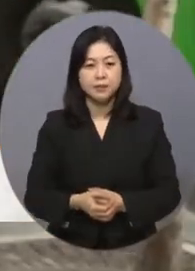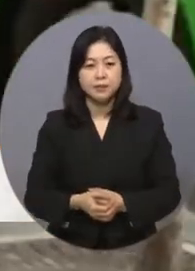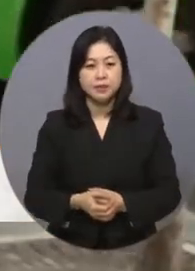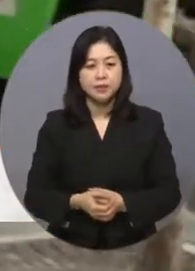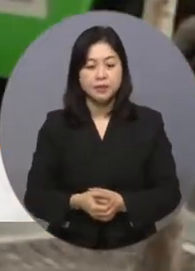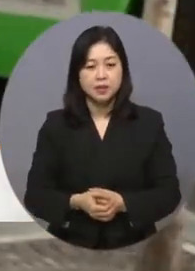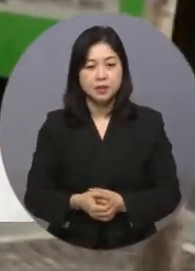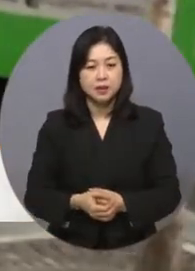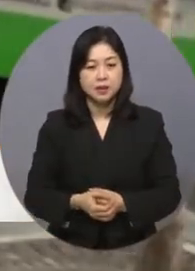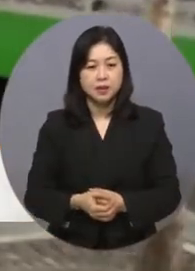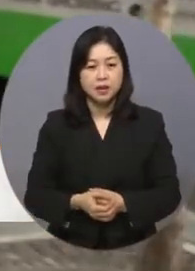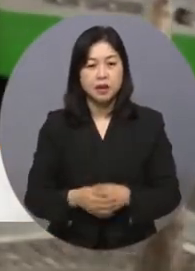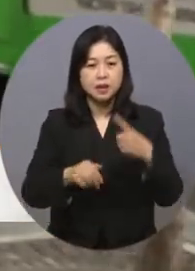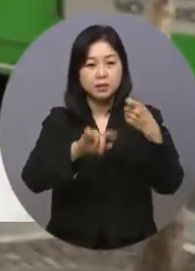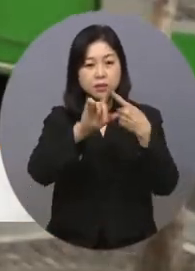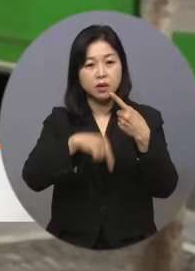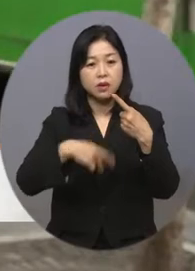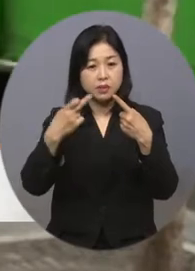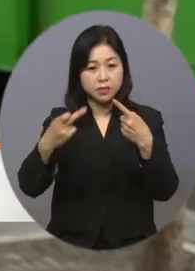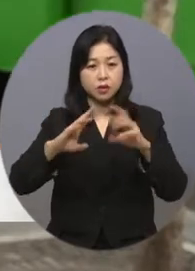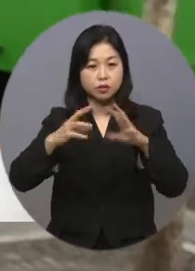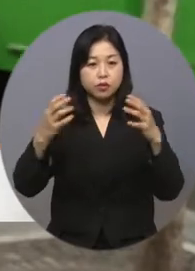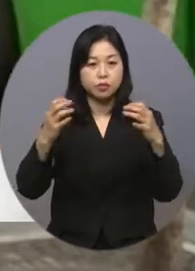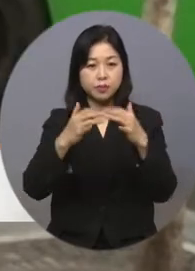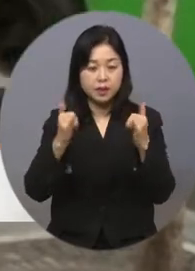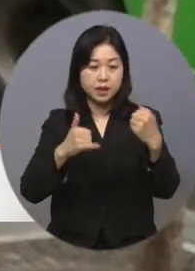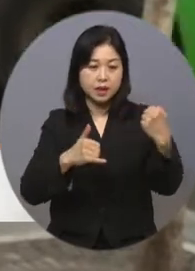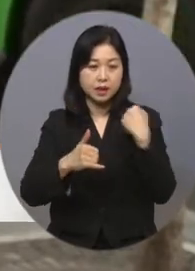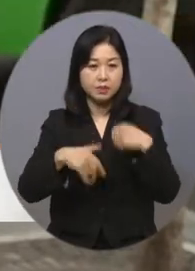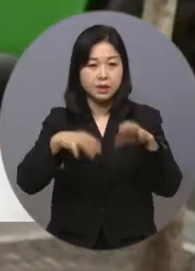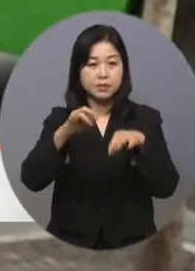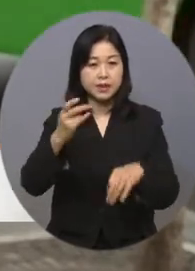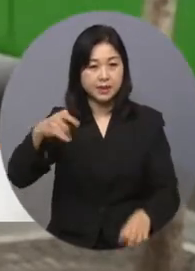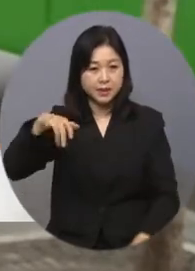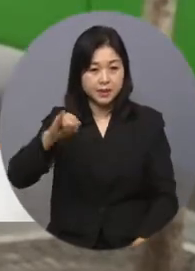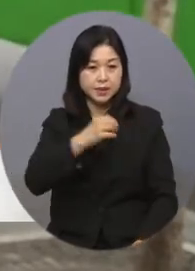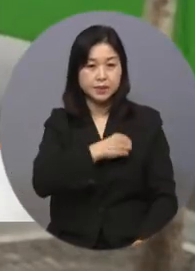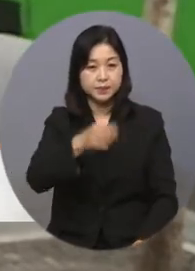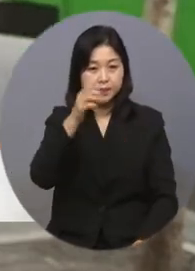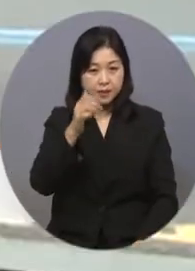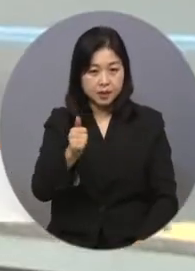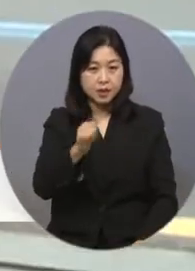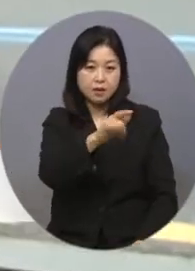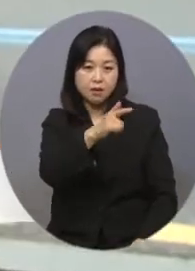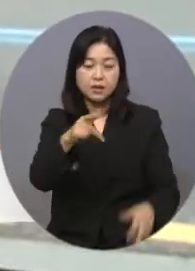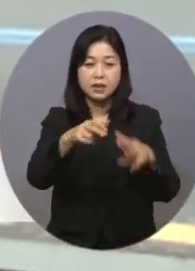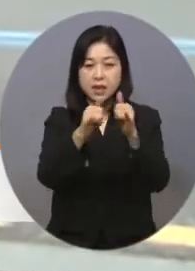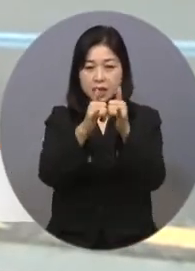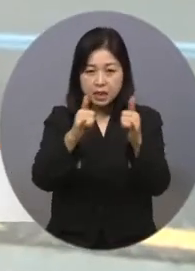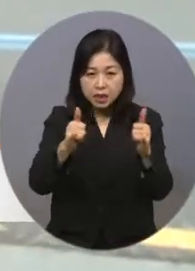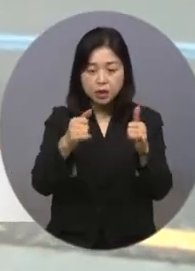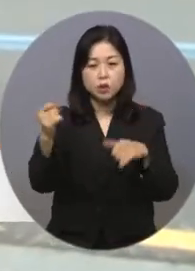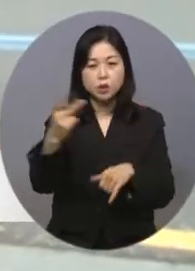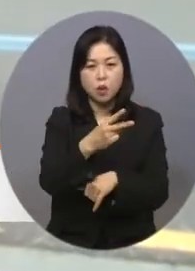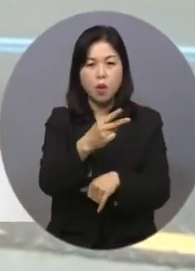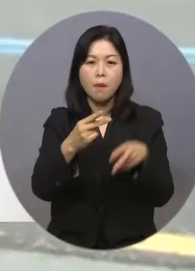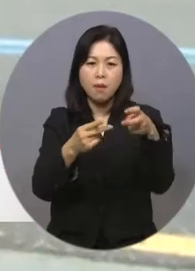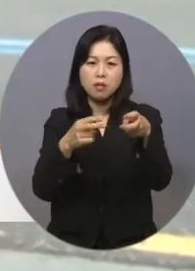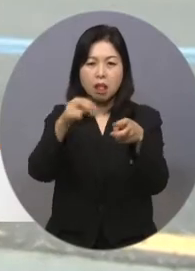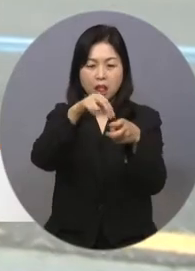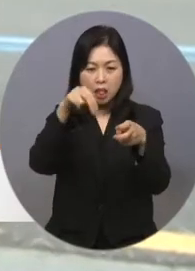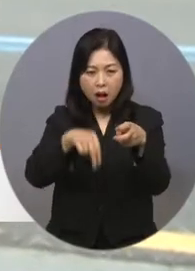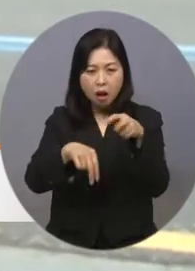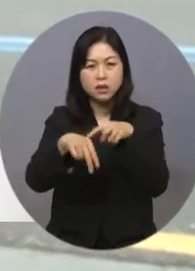12일 국민의힘 김예지 의원은 다양한 유형의 장애인, 노약자 등 교통약자의 불편이 해결되지 못하고 있다며